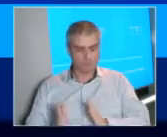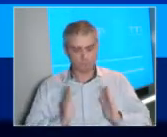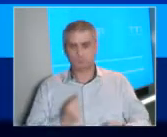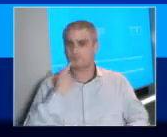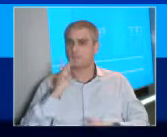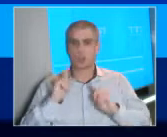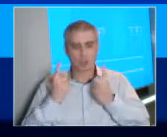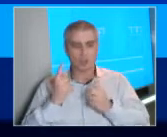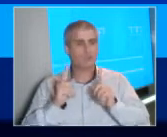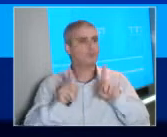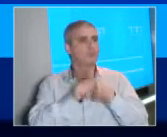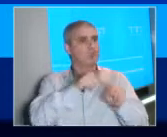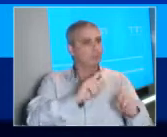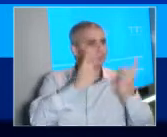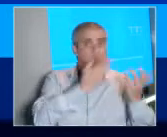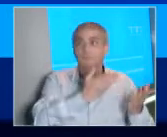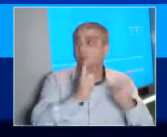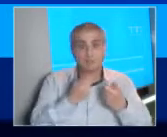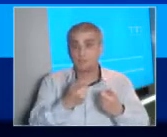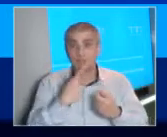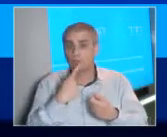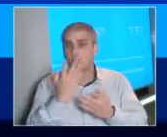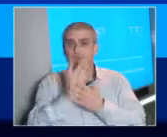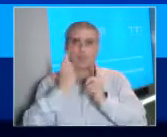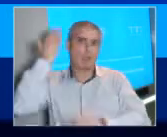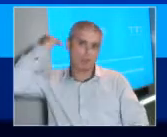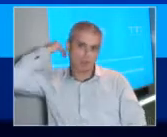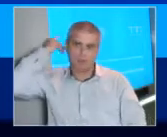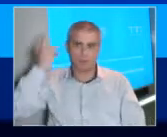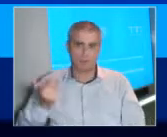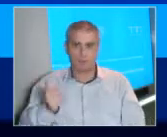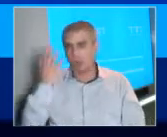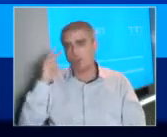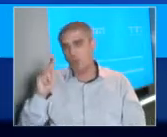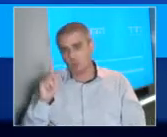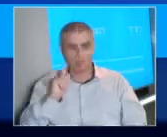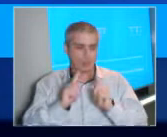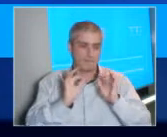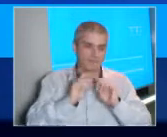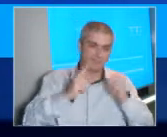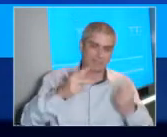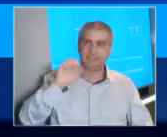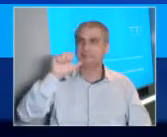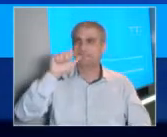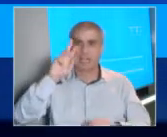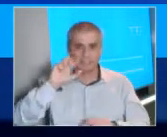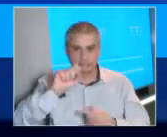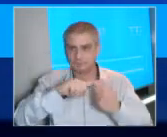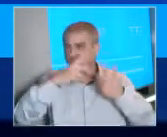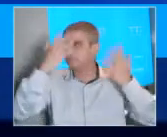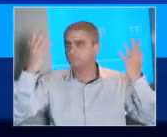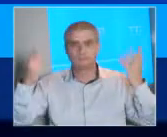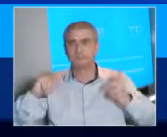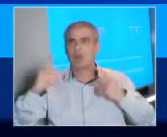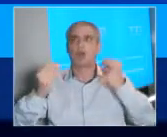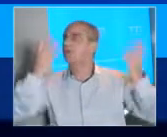מה קורה באירועים כאלה ואחרים. הרי אירועים כאלה, כמו שנאמר, כבר קרו. קרו, אז לא היה קורונה, היה נגיף אחר, היה סארס, היה נגיפים. זה